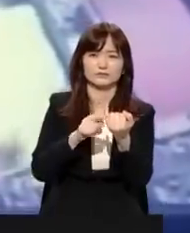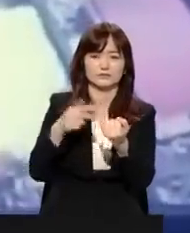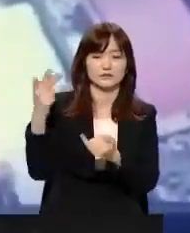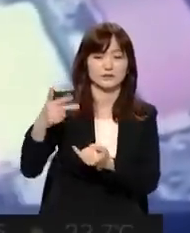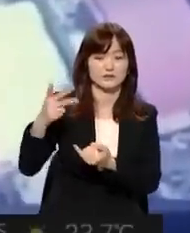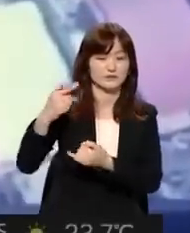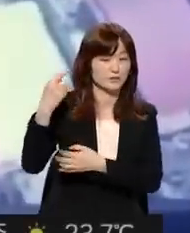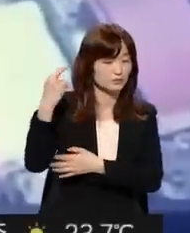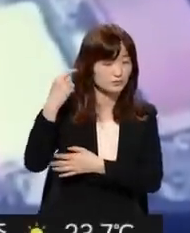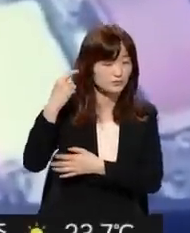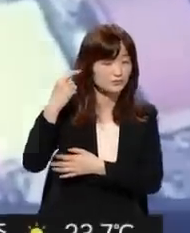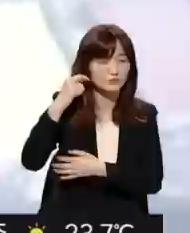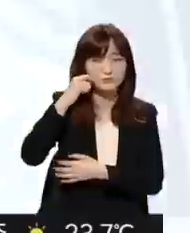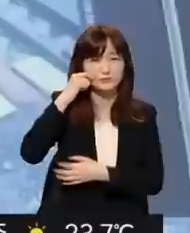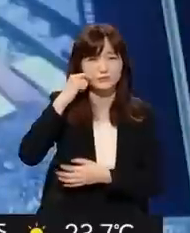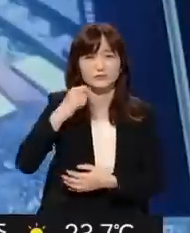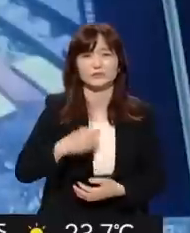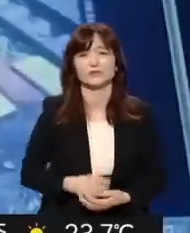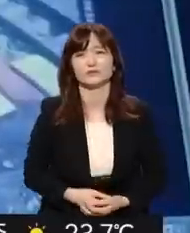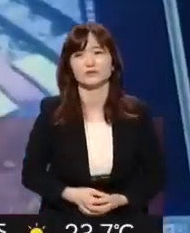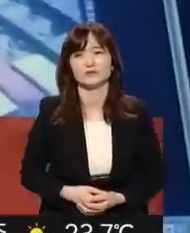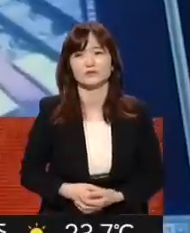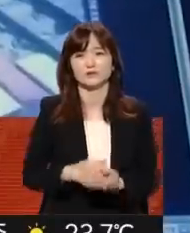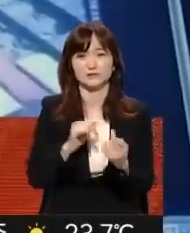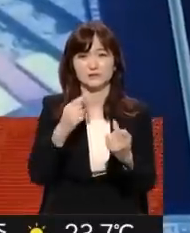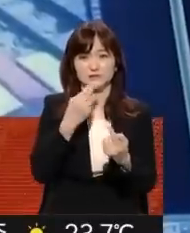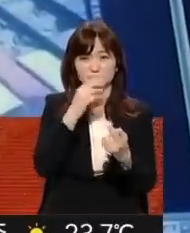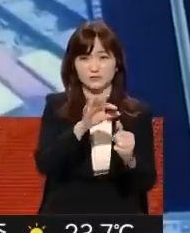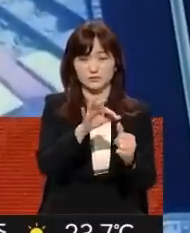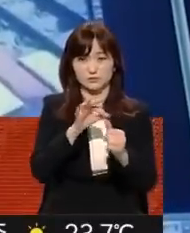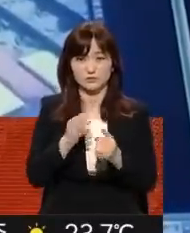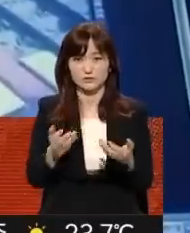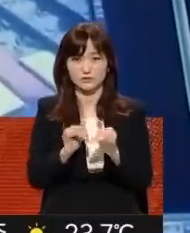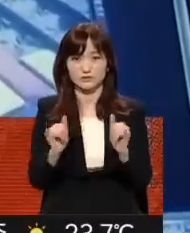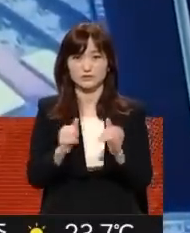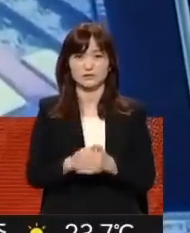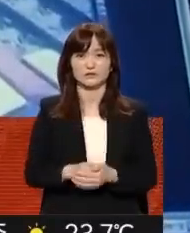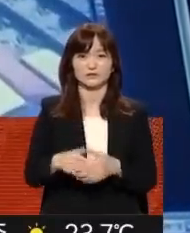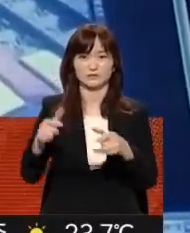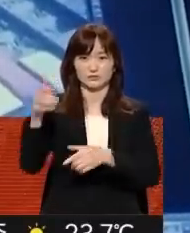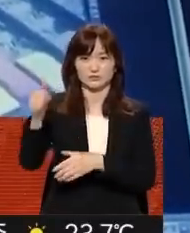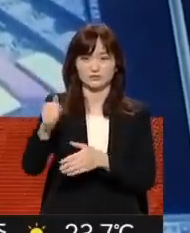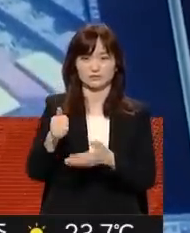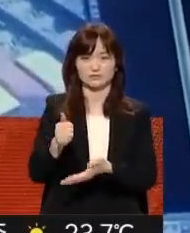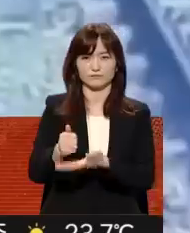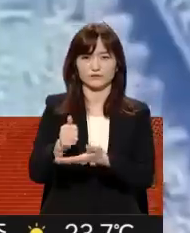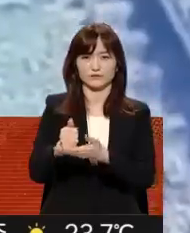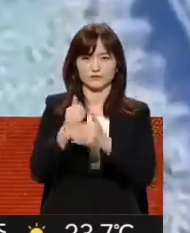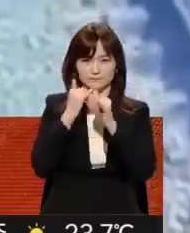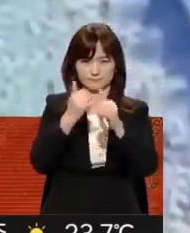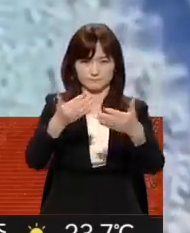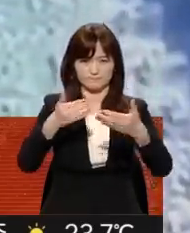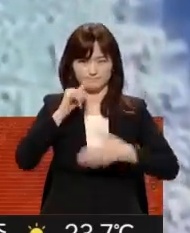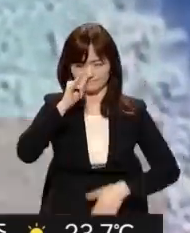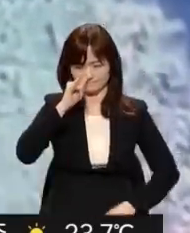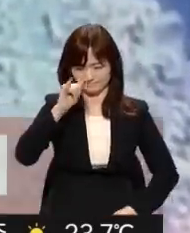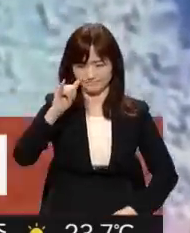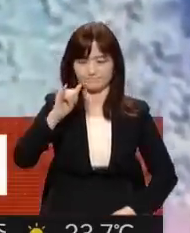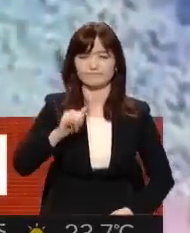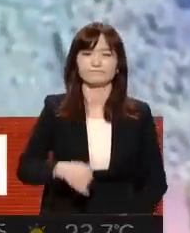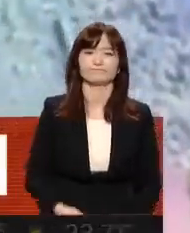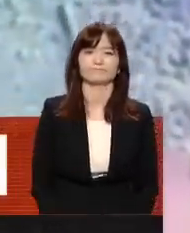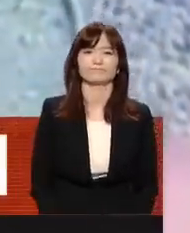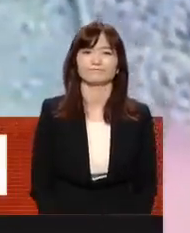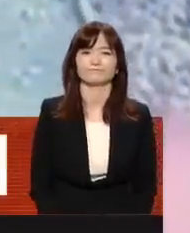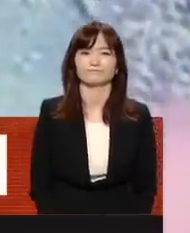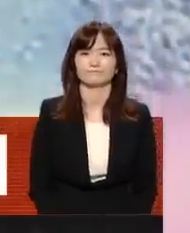오는 소리를 아예 듣지 못했다고 그렇구나. 합니다. 한 사람의 목숨을 구한 영무원은 주지사의 표창장까지 받으면서 영웅이 됐다고 합니다. 자,